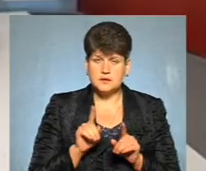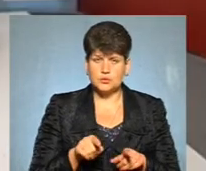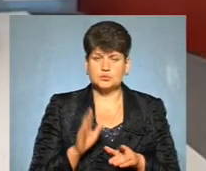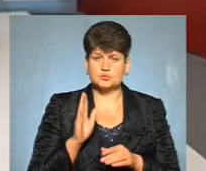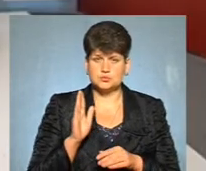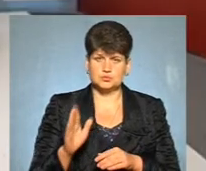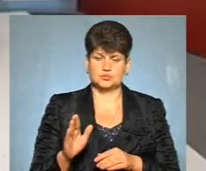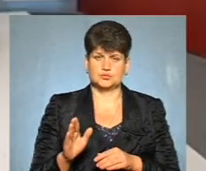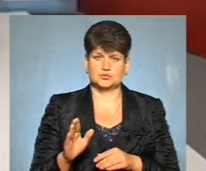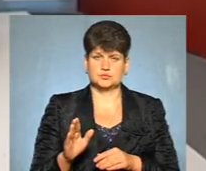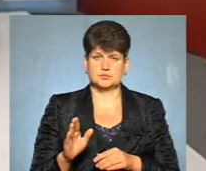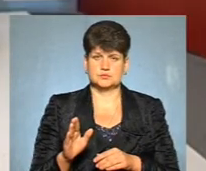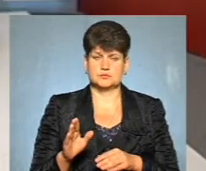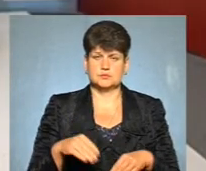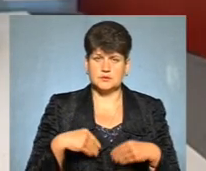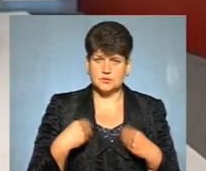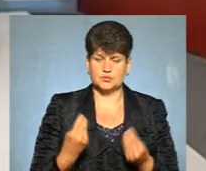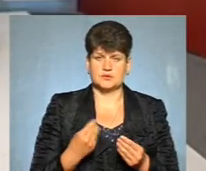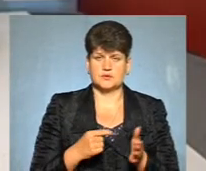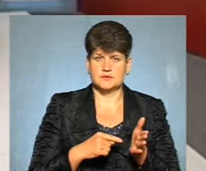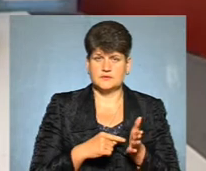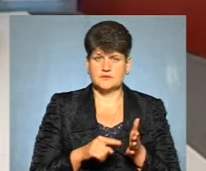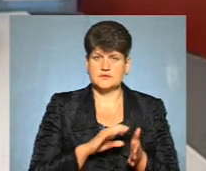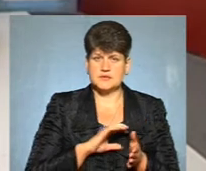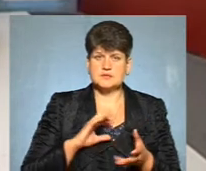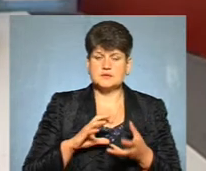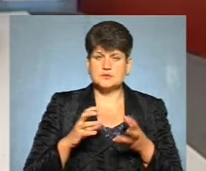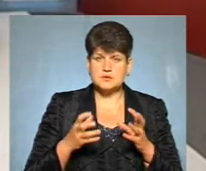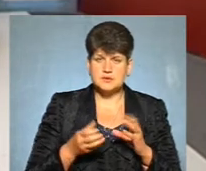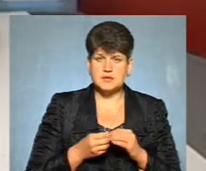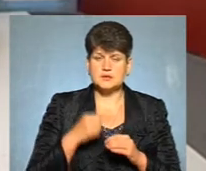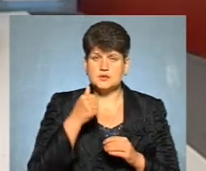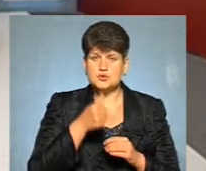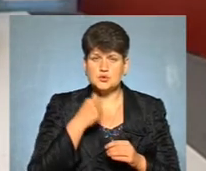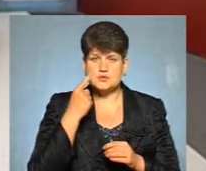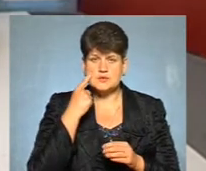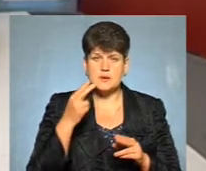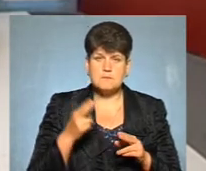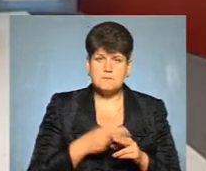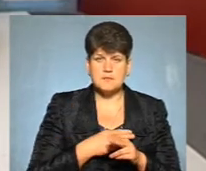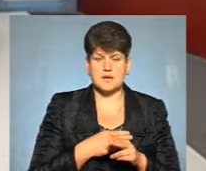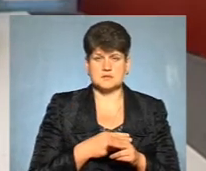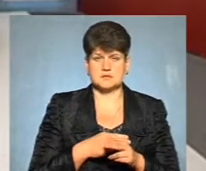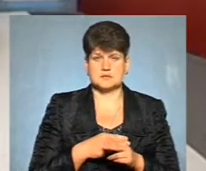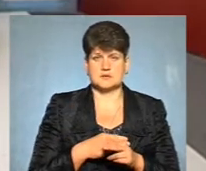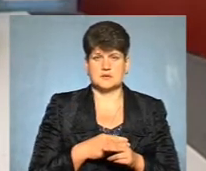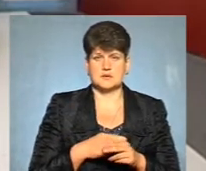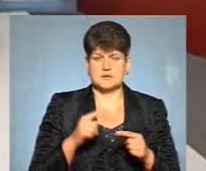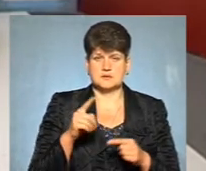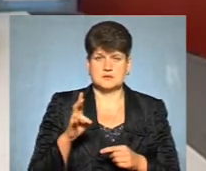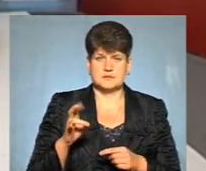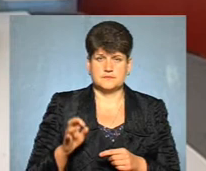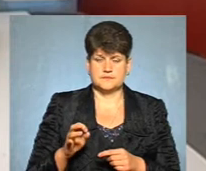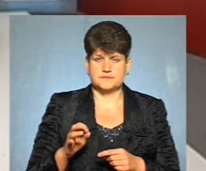будуть нагороджені цими відзнаками, власне, за результатами річного оцінювання без складання державної підсумкової атестації.